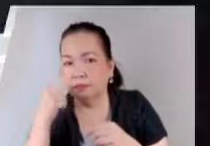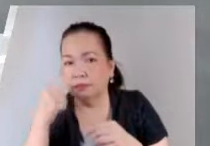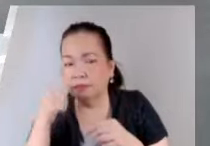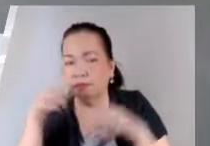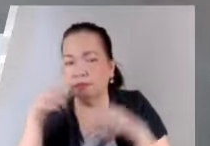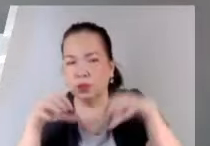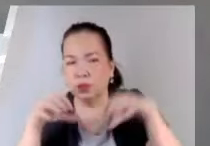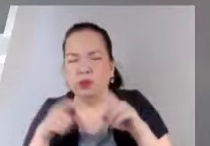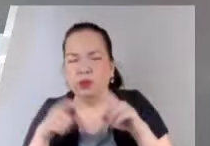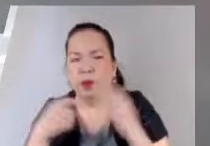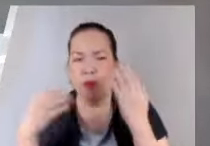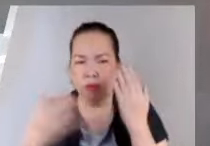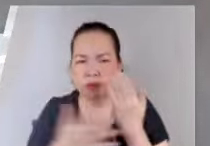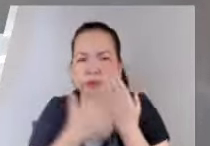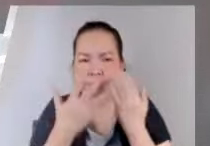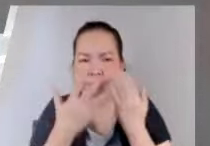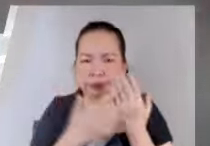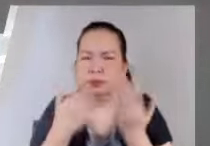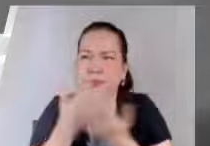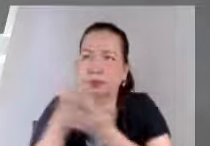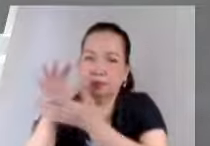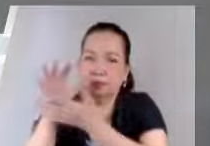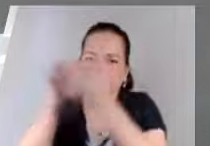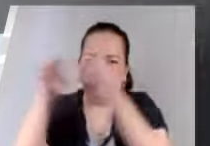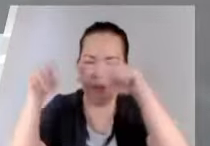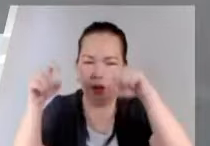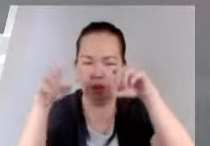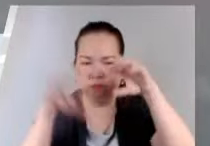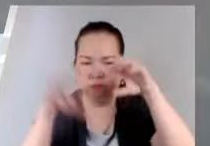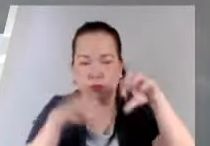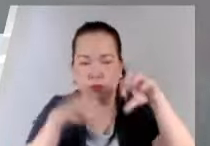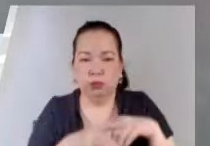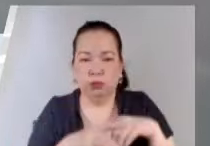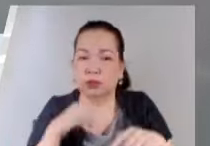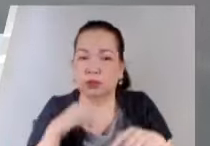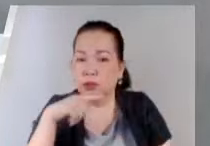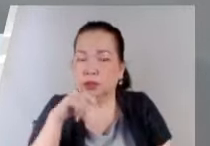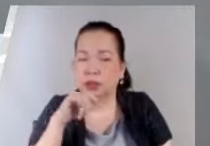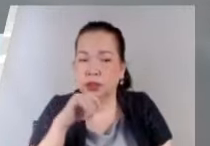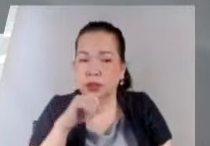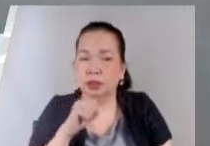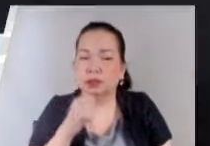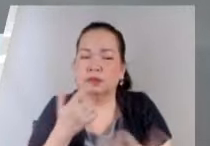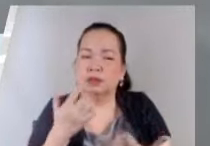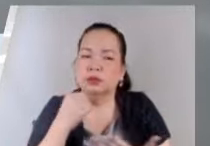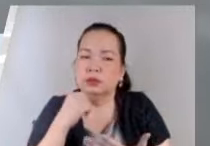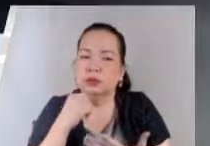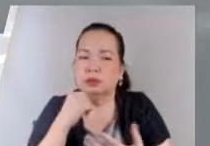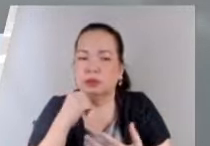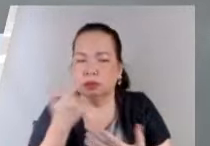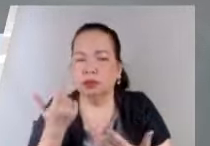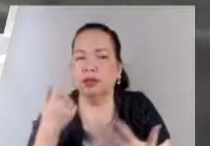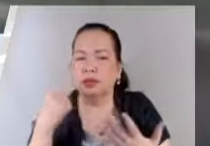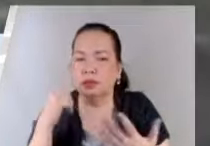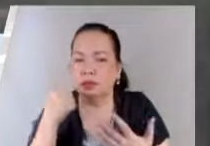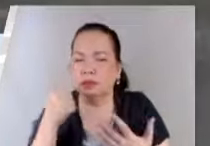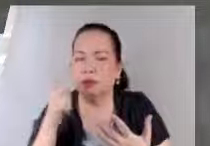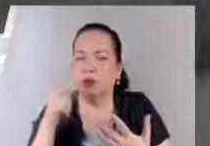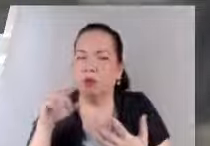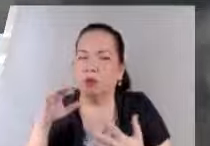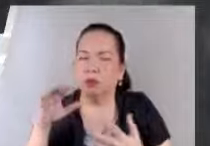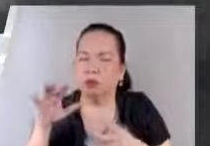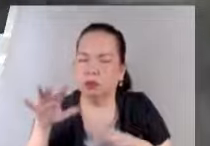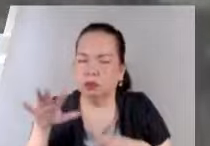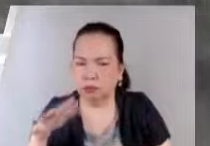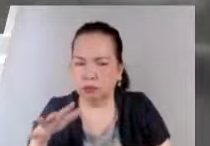localized thunderstorms. Ayon pa sa PAGASA, makakaranas pa ng moderate to heavy rainfall ang Metro Manila, maging ang karatig lugar